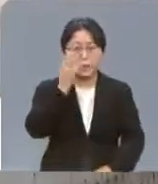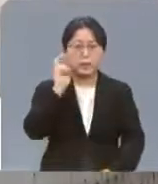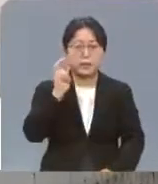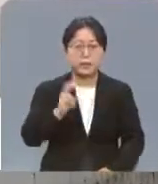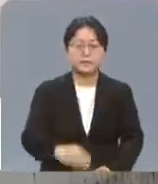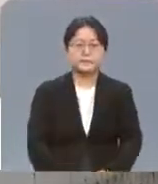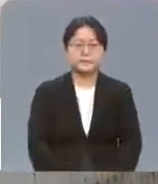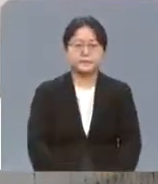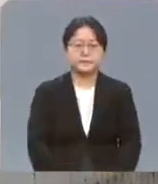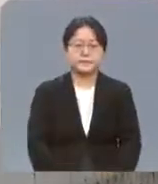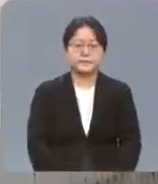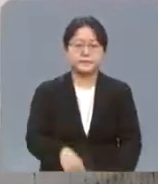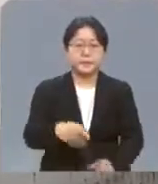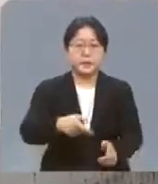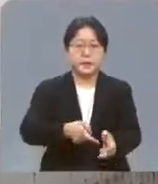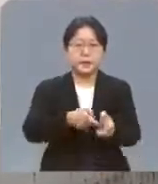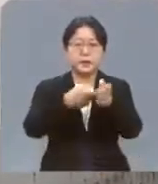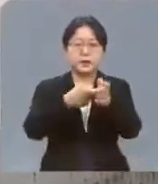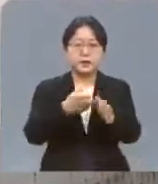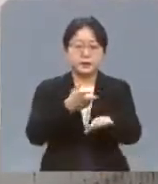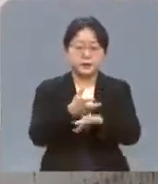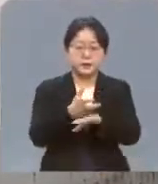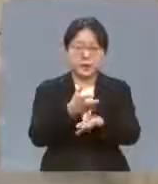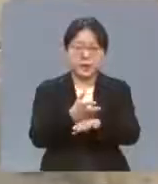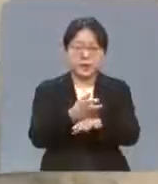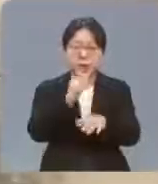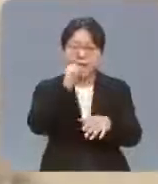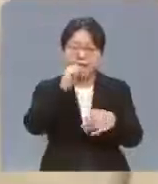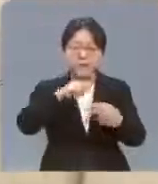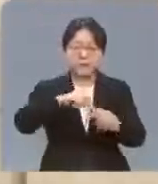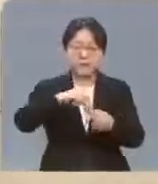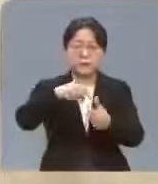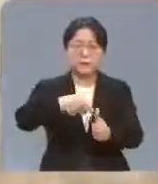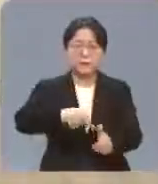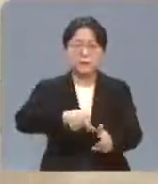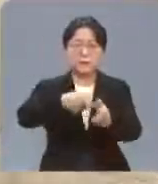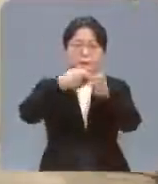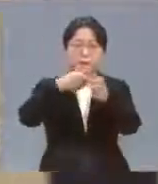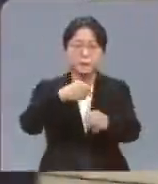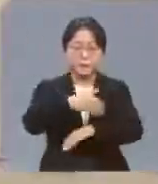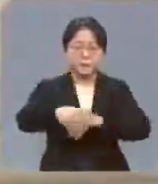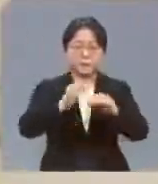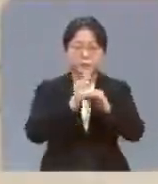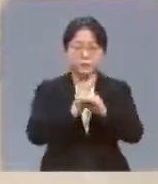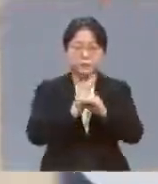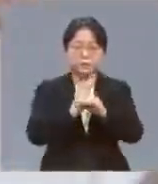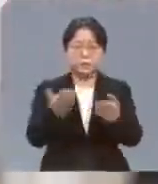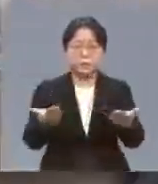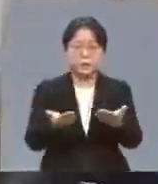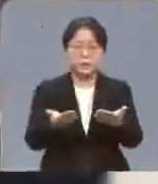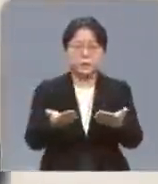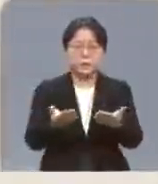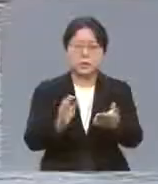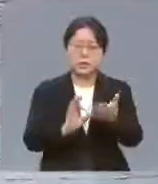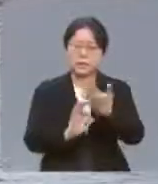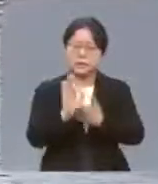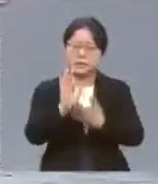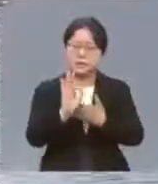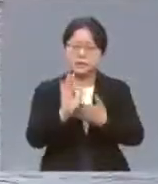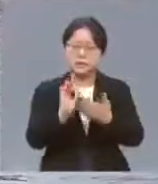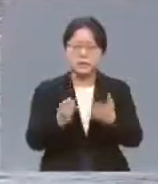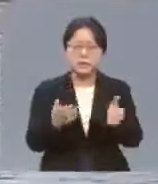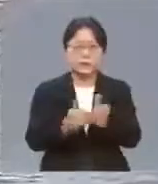보고 있습니다 인양 작업은 차량의 최 사세를 묶어 들어 올리는 방식으로 진행될 예정인데요 작업은 오전 중에 마무리될 것으로